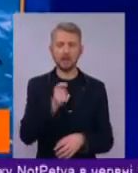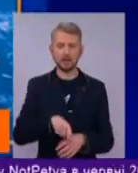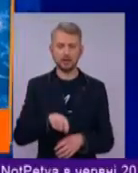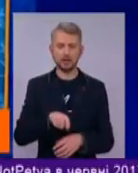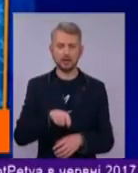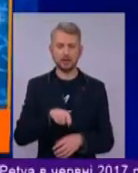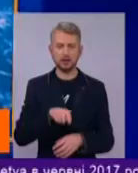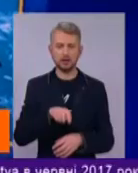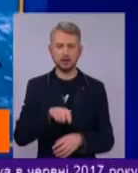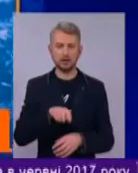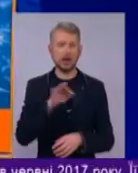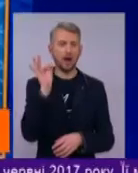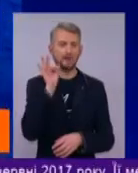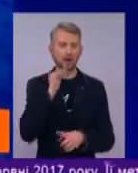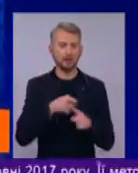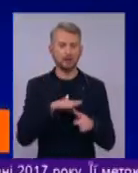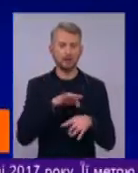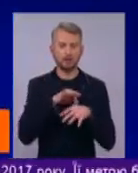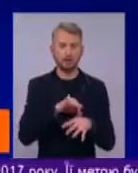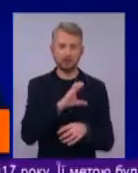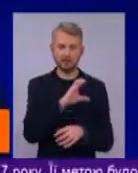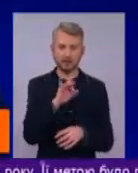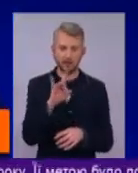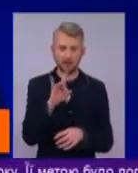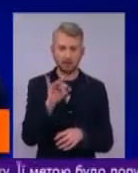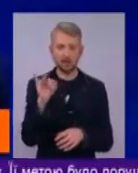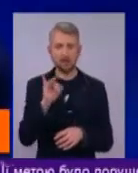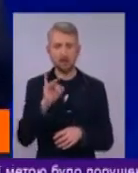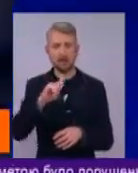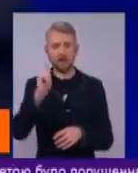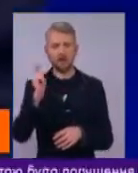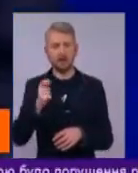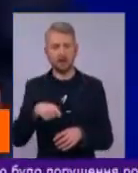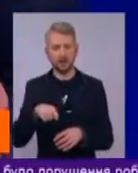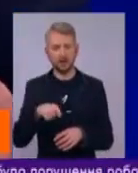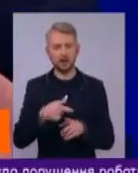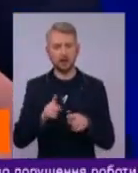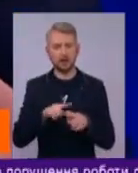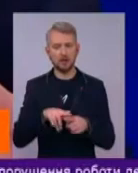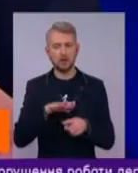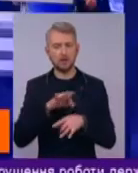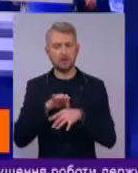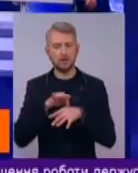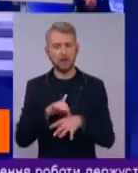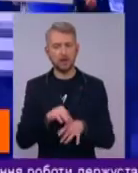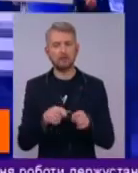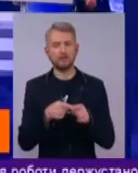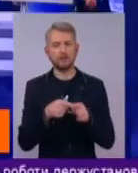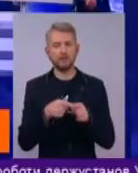афганской, которую вел Советский Союз, и войны которую вела